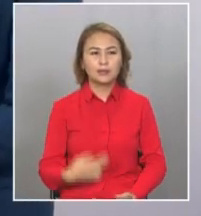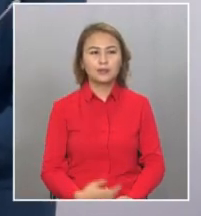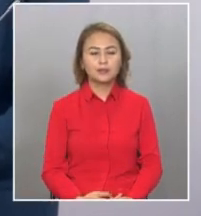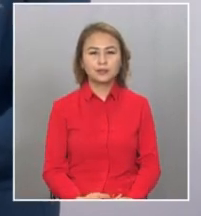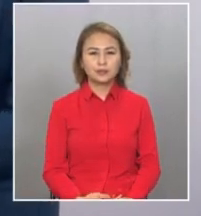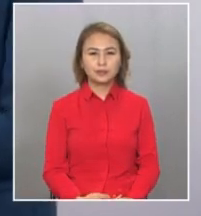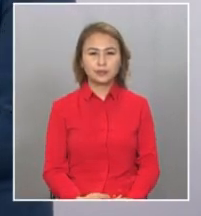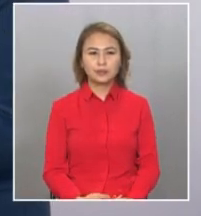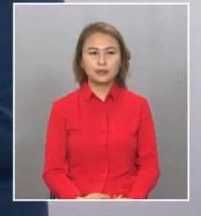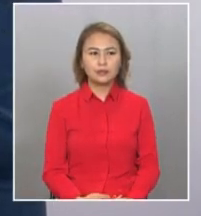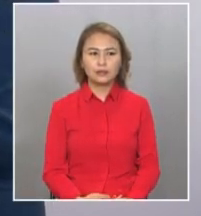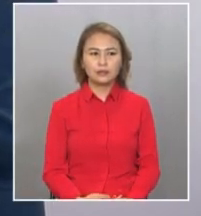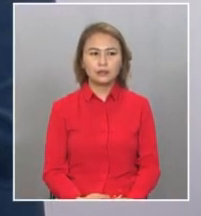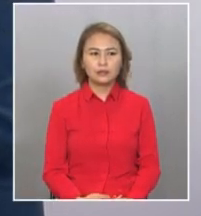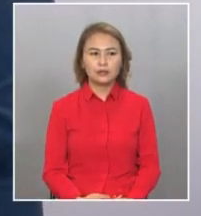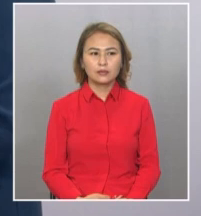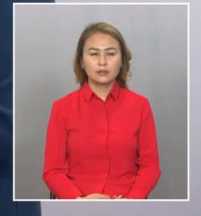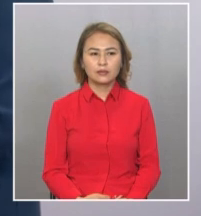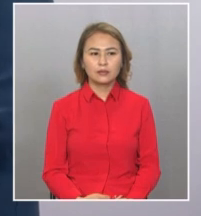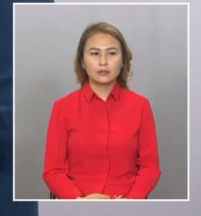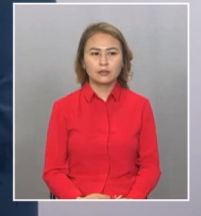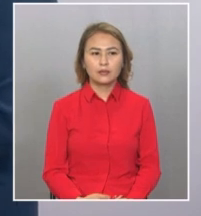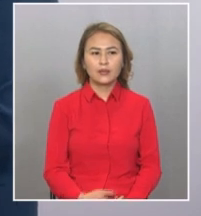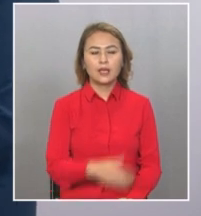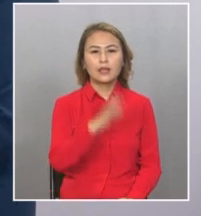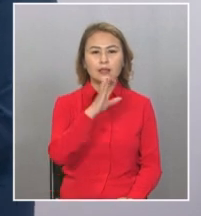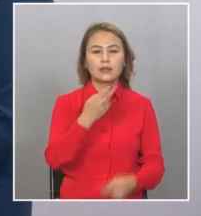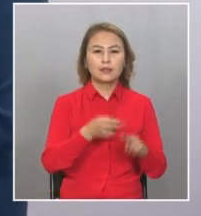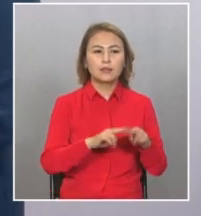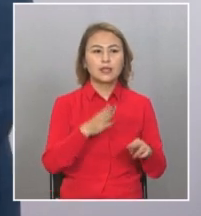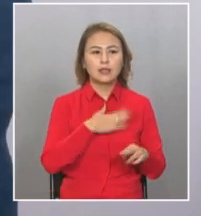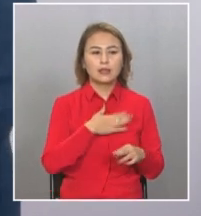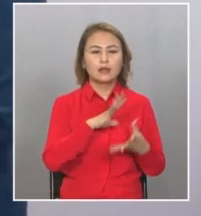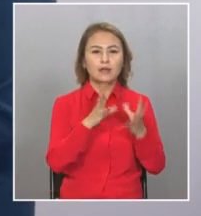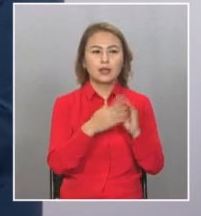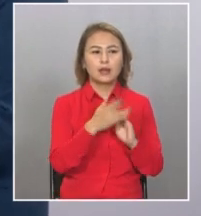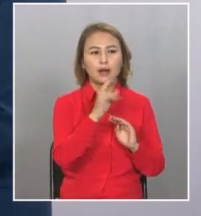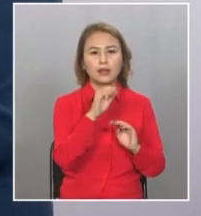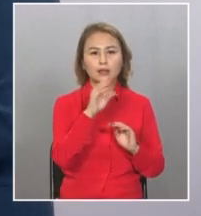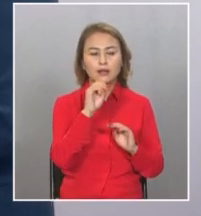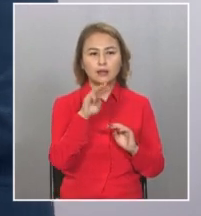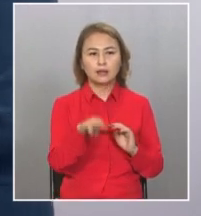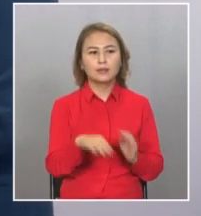сақтауға оңай болады. С бізде гипотенуза, А мен Б катеттері.